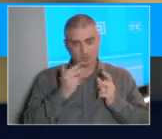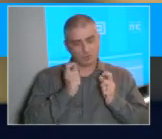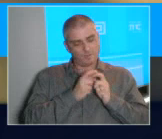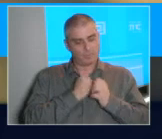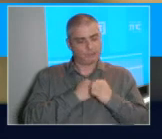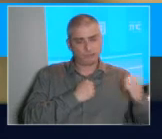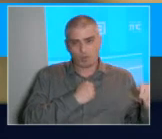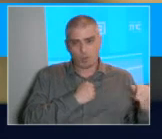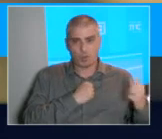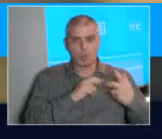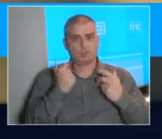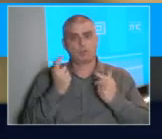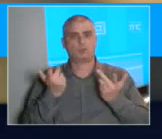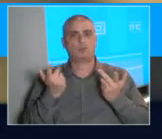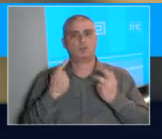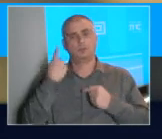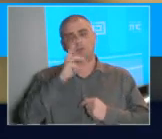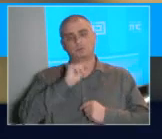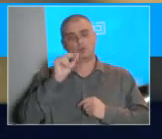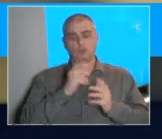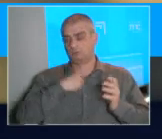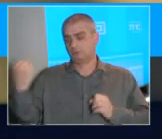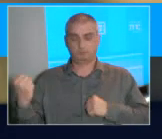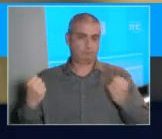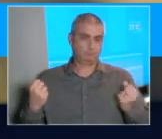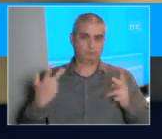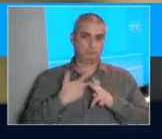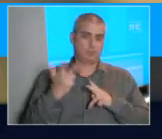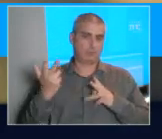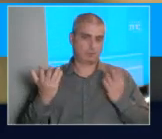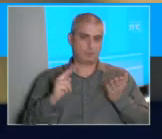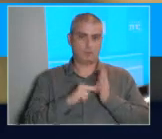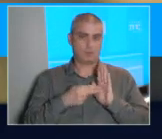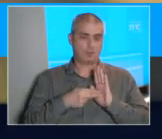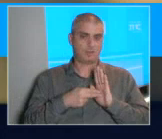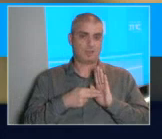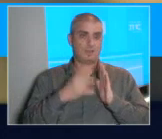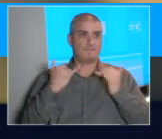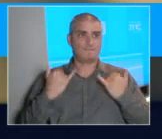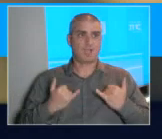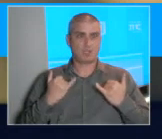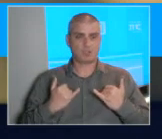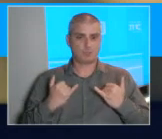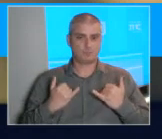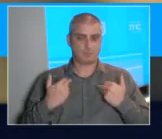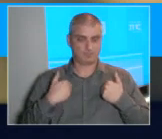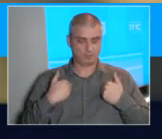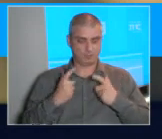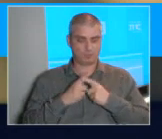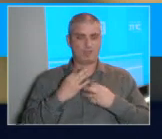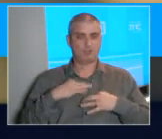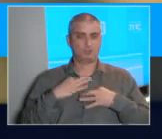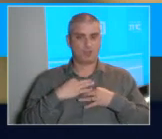מפלגות שמאל, היו מזוהות עם צד אחד לחלוטין של המפה הפוליטית, ואילו היום אצלנו,